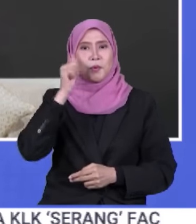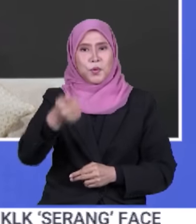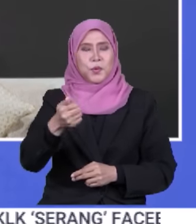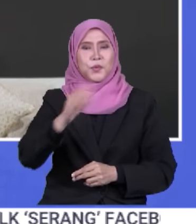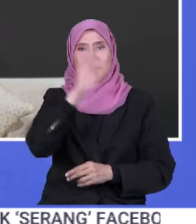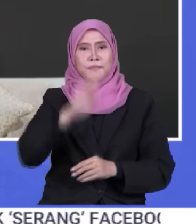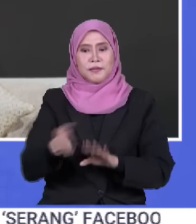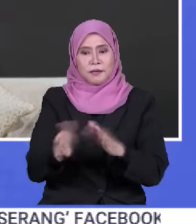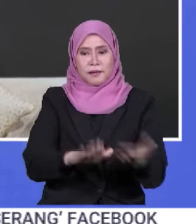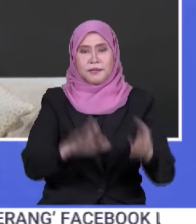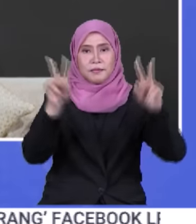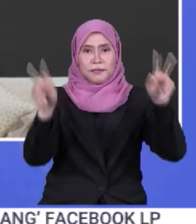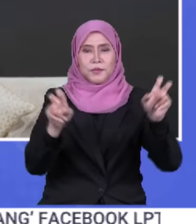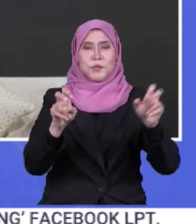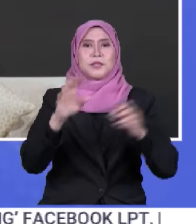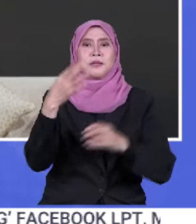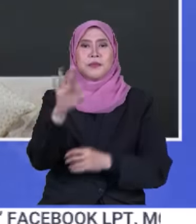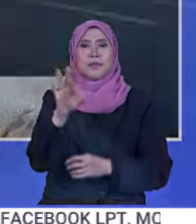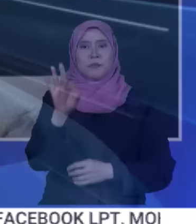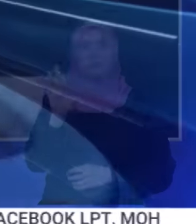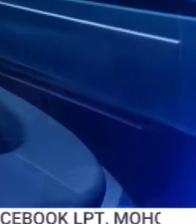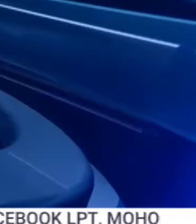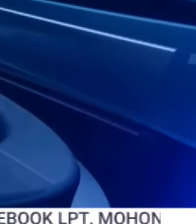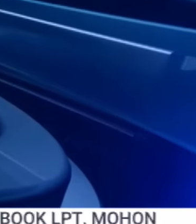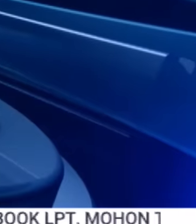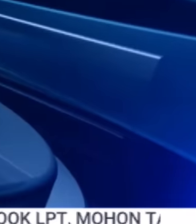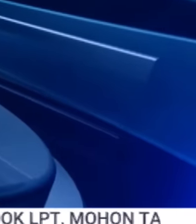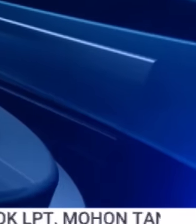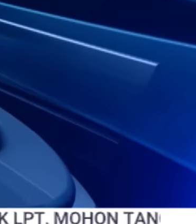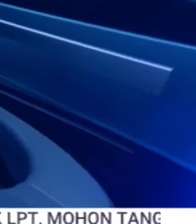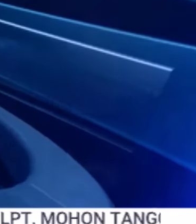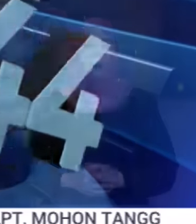Dies pada 1997.